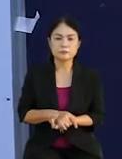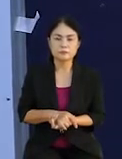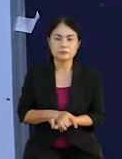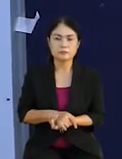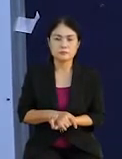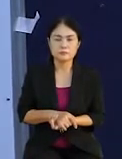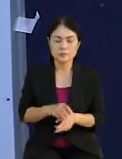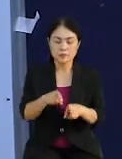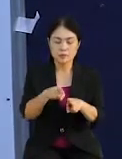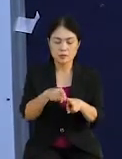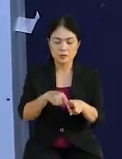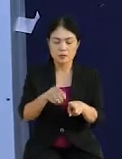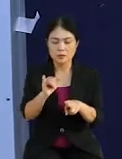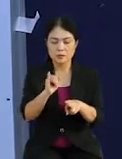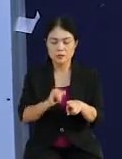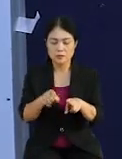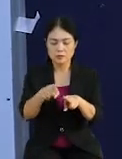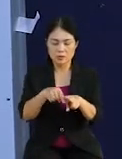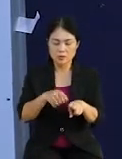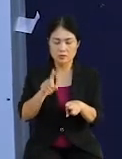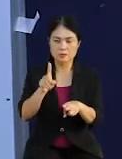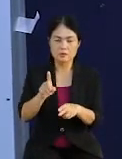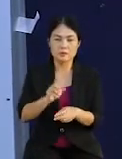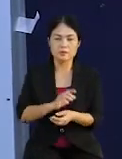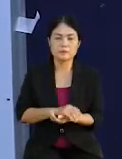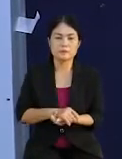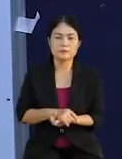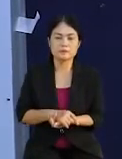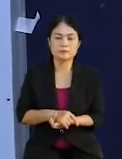cú bắn toạt mùi